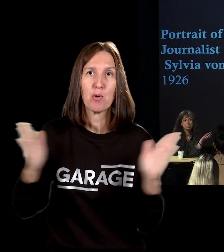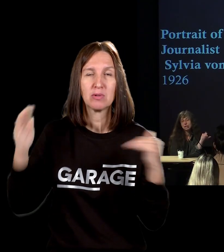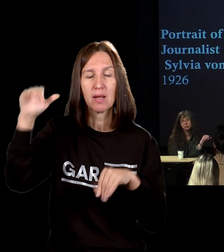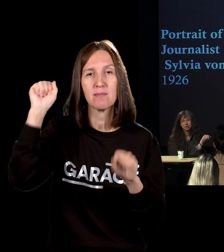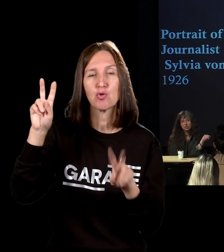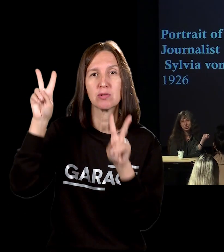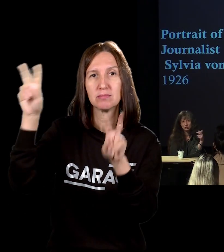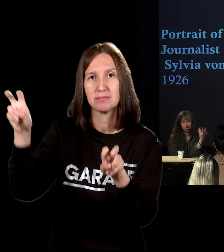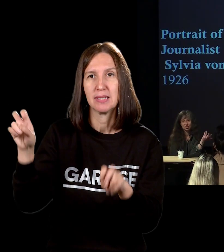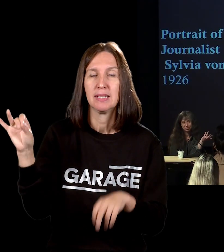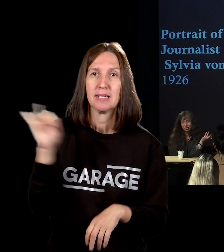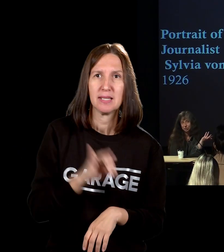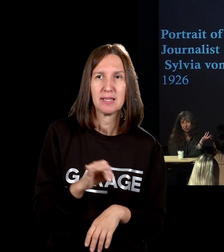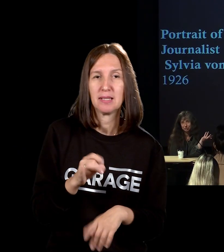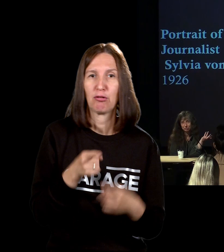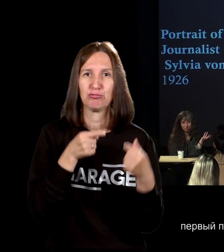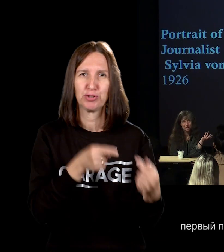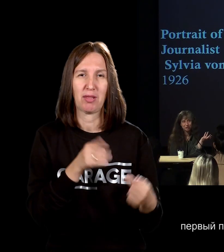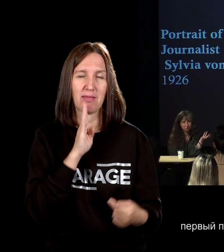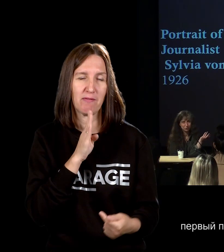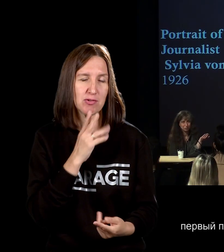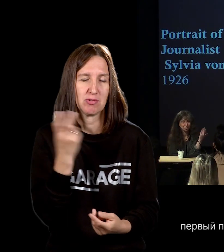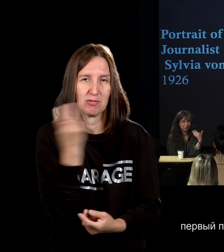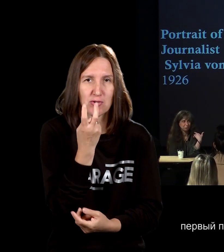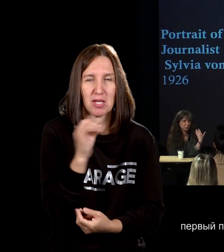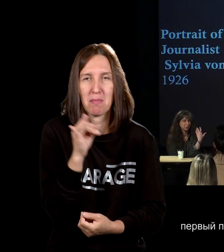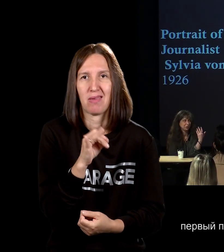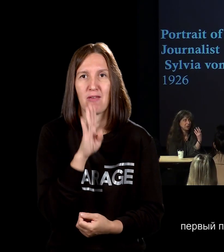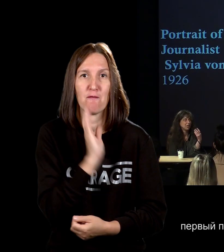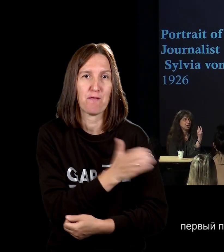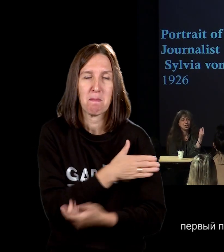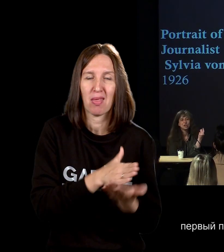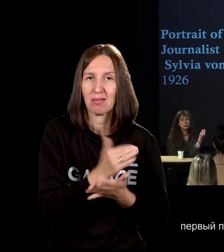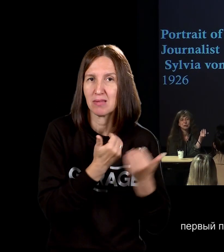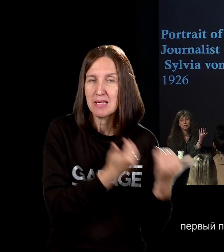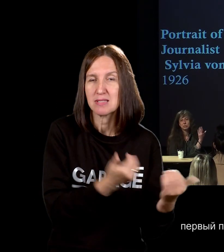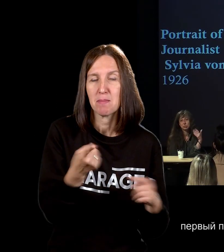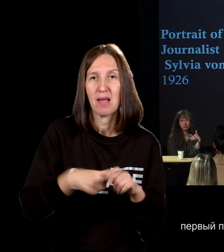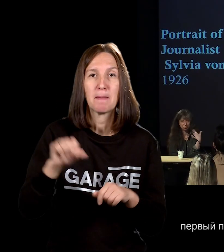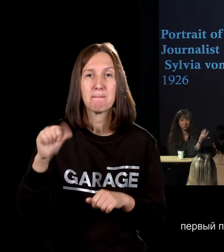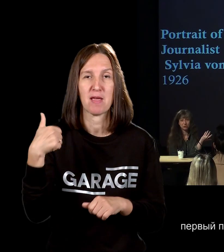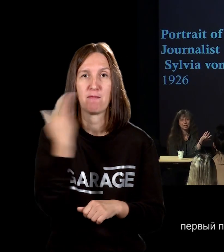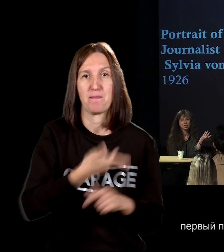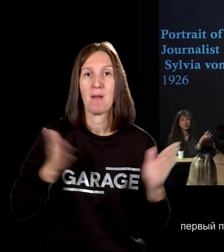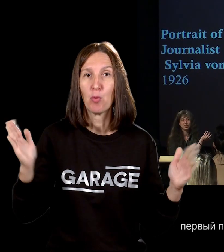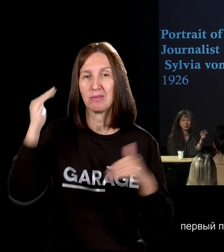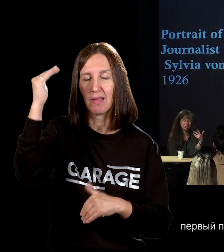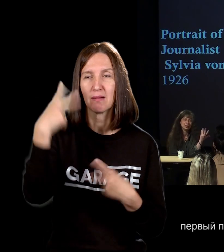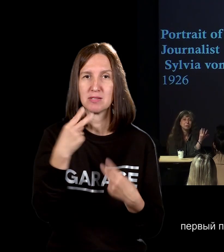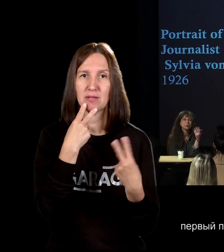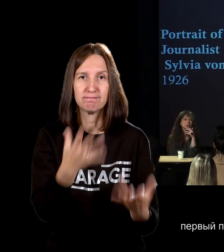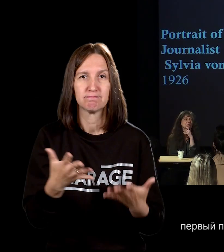назвать одновременно и мизогинией, и женоненавистническим, и феминистским, потому что это первый портрет женщины, в которой вот этой